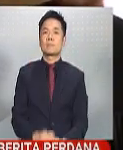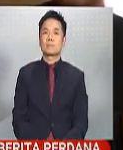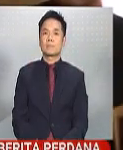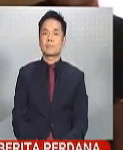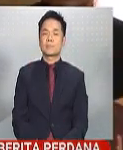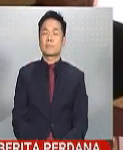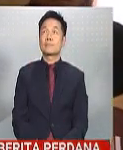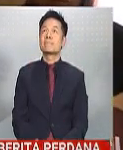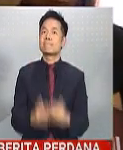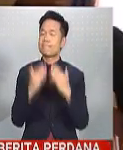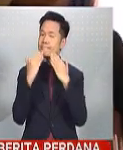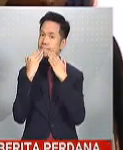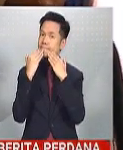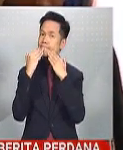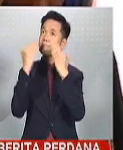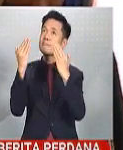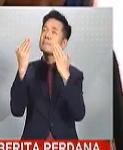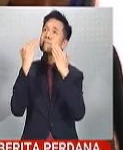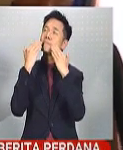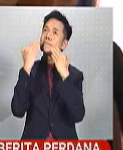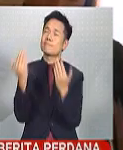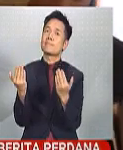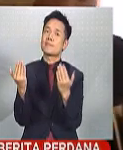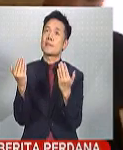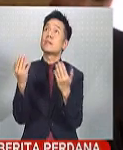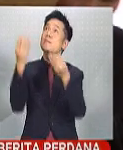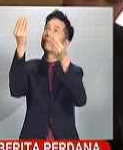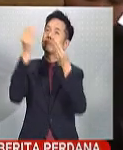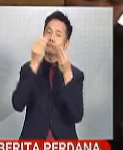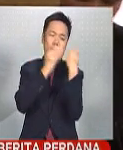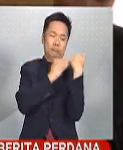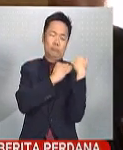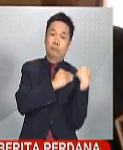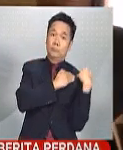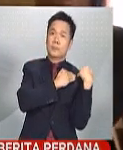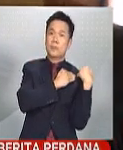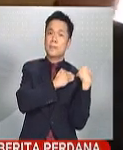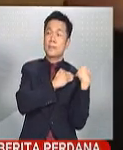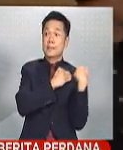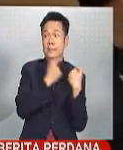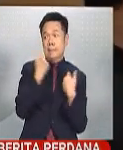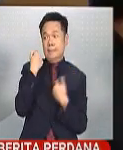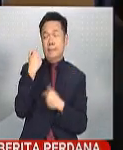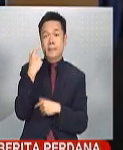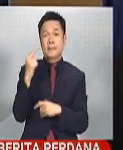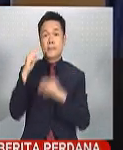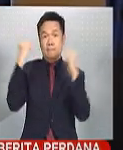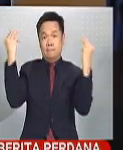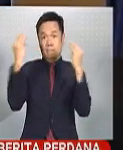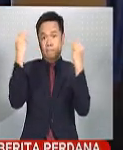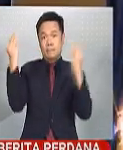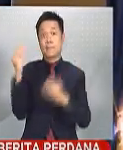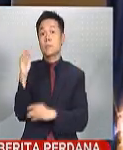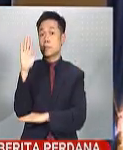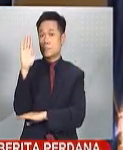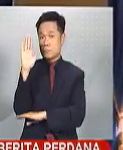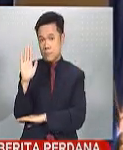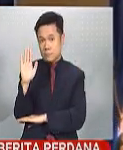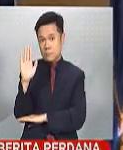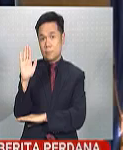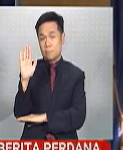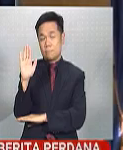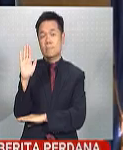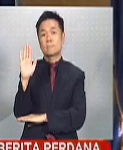Terima kasih dan rasa atas amanah yang diberi. Majlis Kad Sumpah yang berlangsung pada hari ini